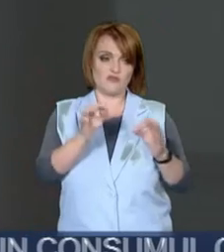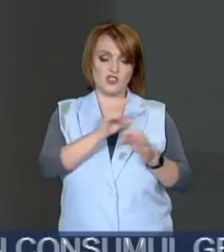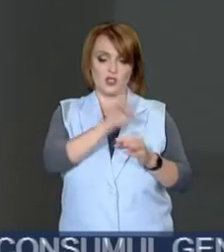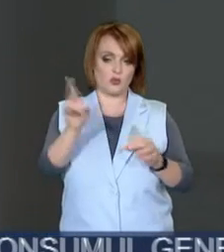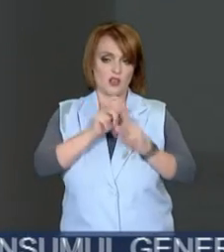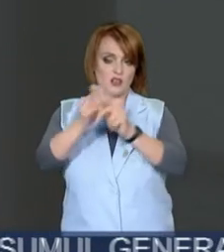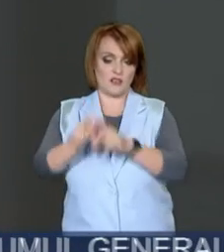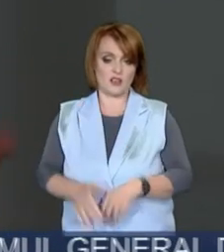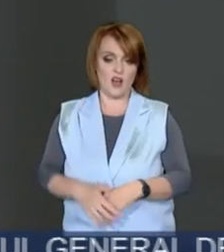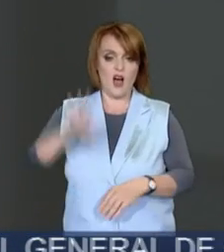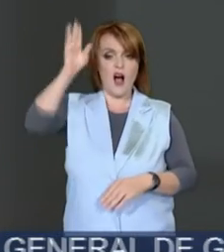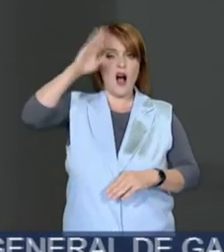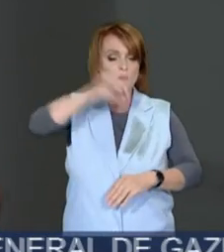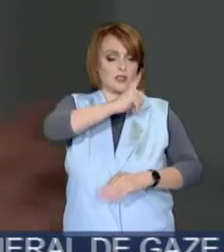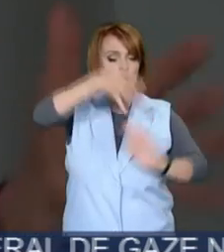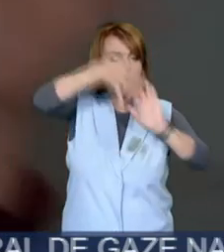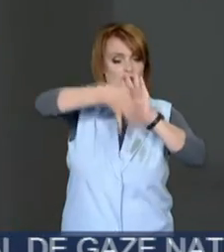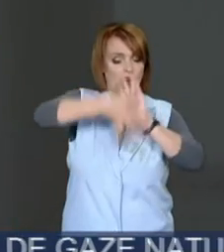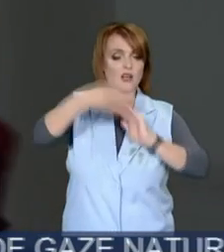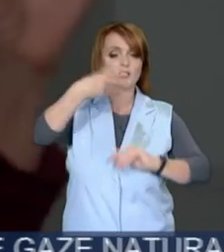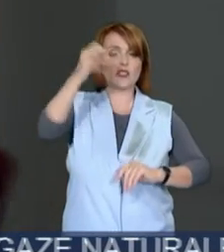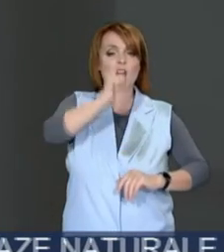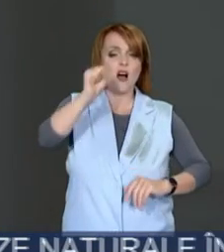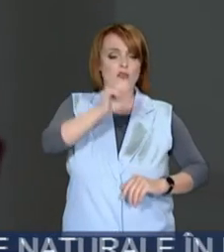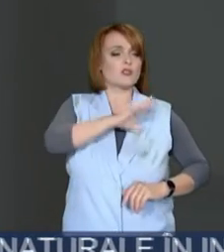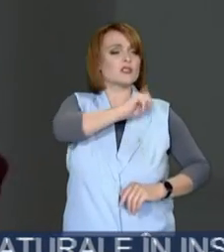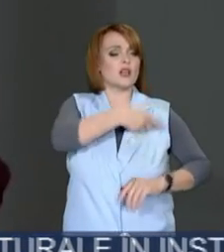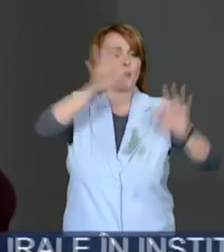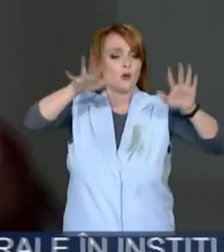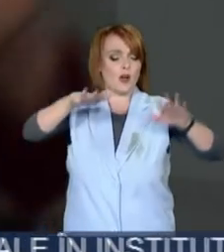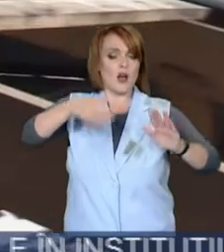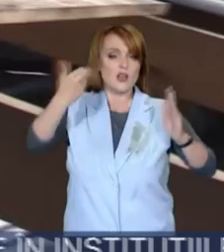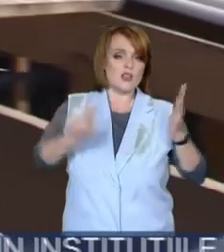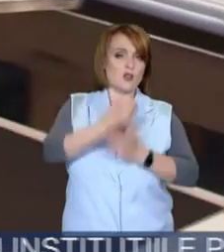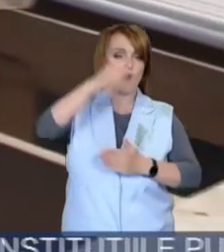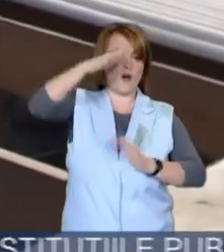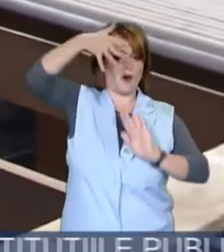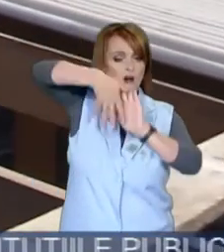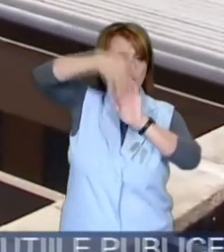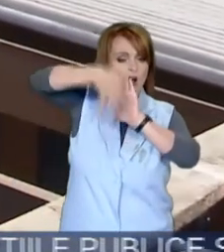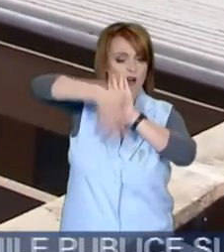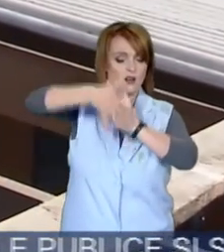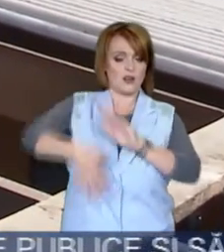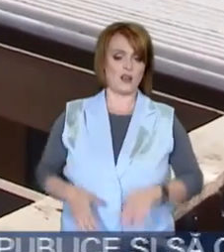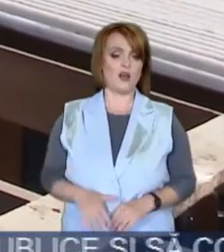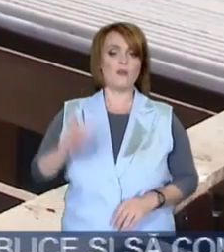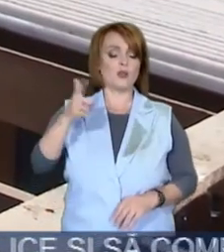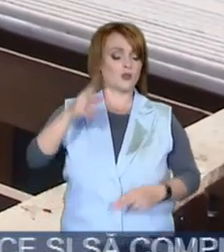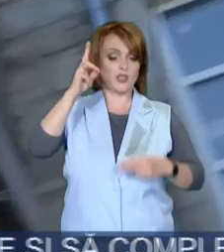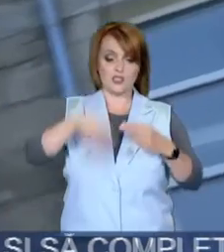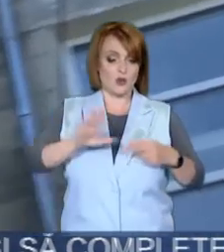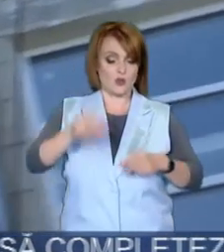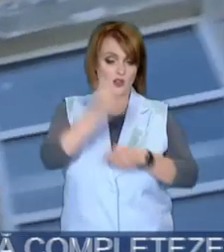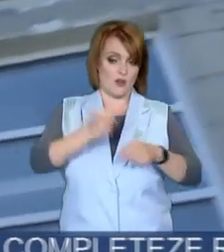Apa a curs peste tot. Când pe data de 30 august au fost iar ploi puternice, iarăși am fost inundată și asta pentru că nu s-au finalizat